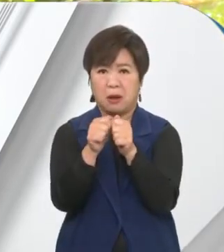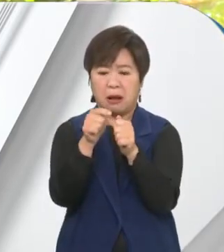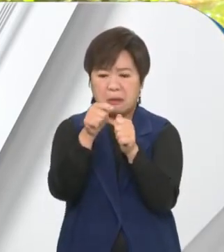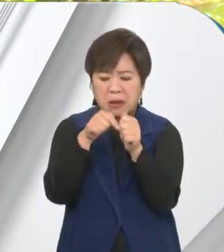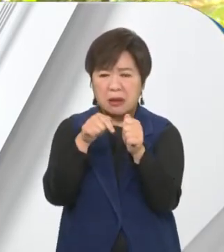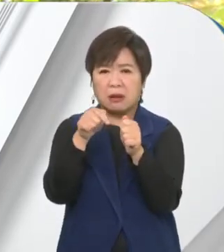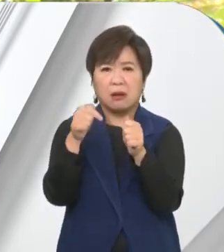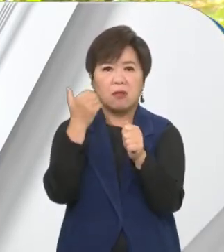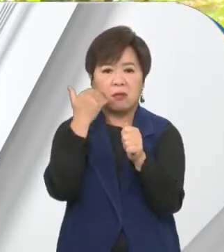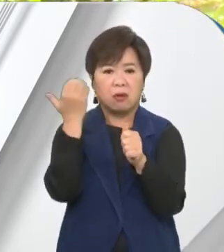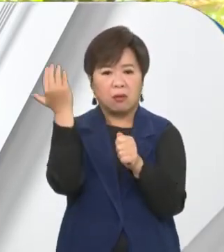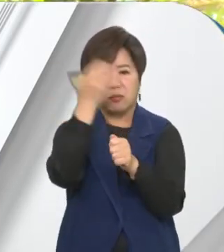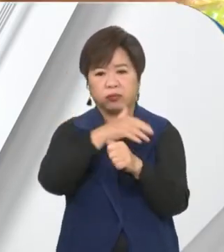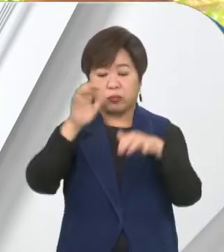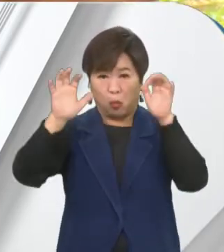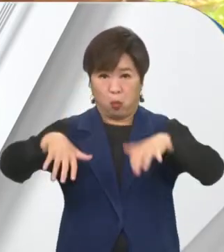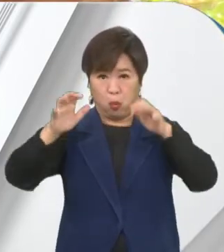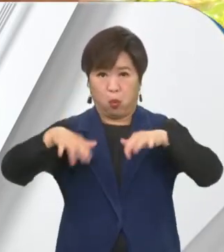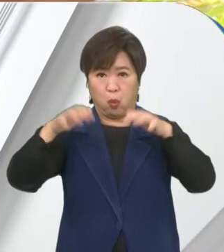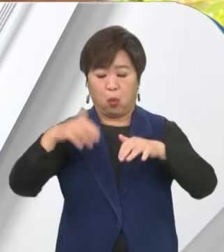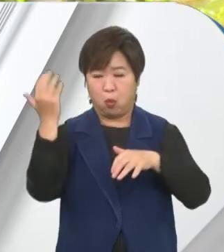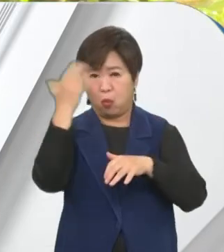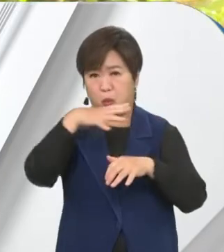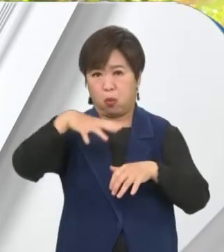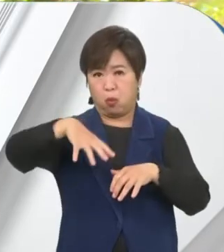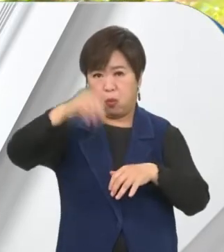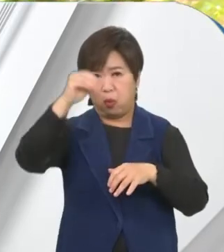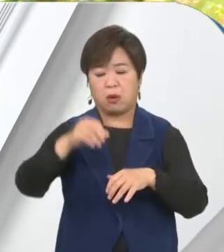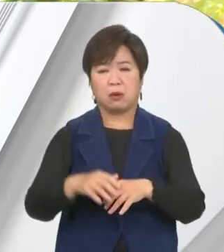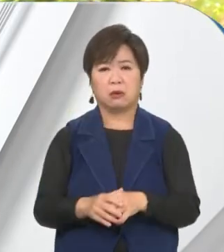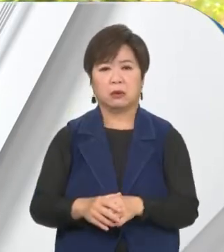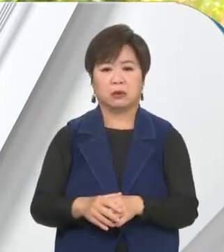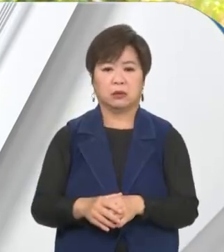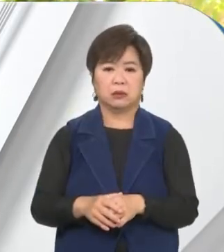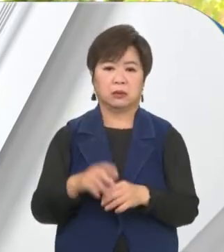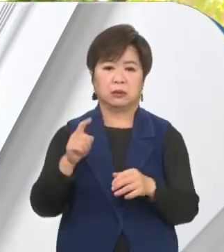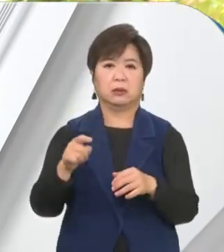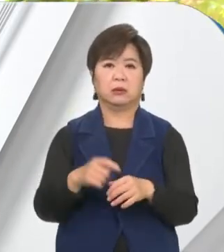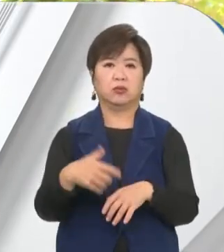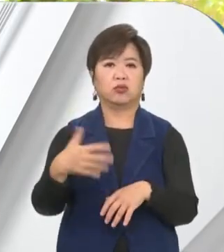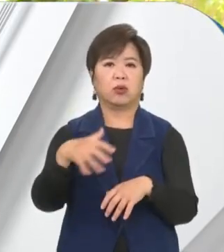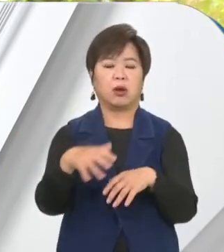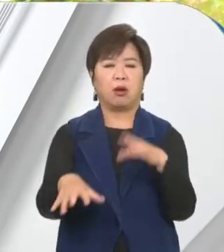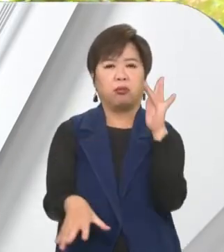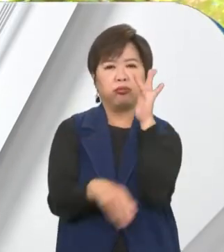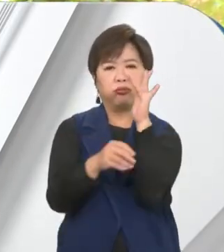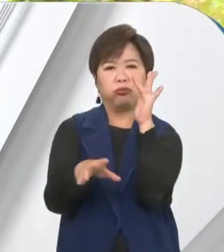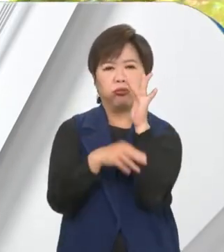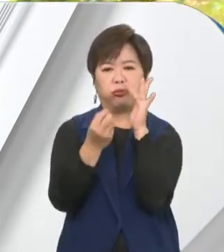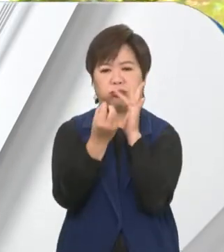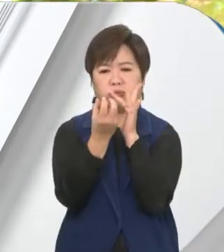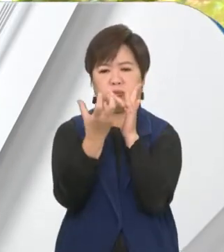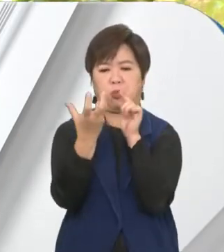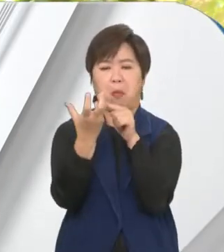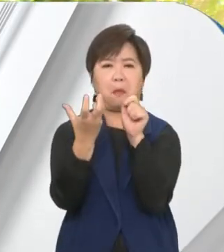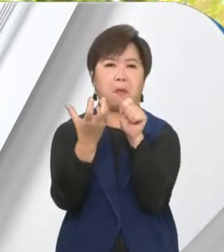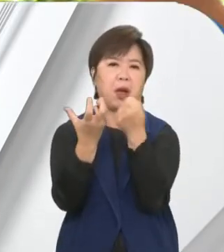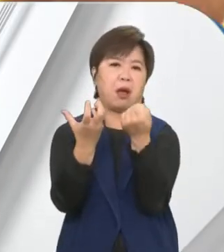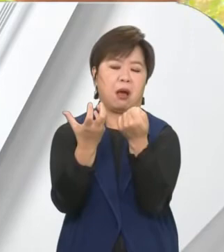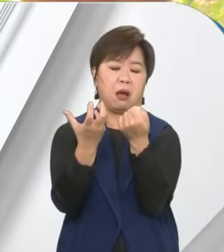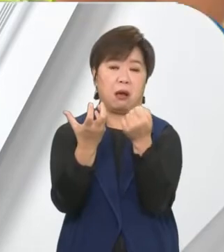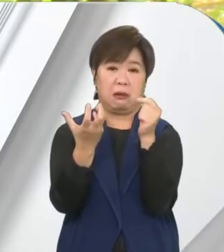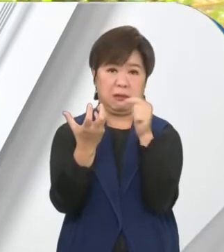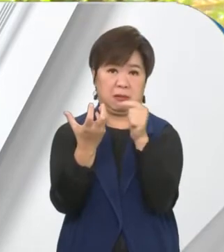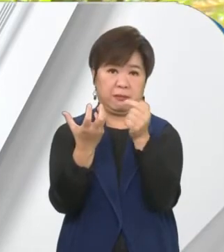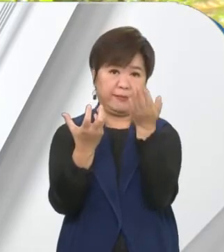忽然间下大雨，忽然间好天气，它就是会吸收的太快，细胞壁会破裂，就是我们